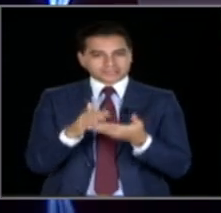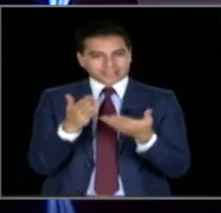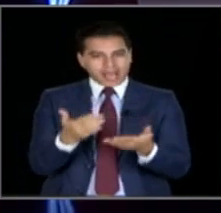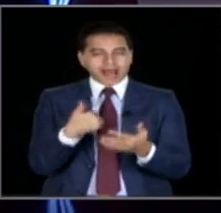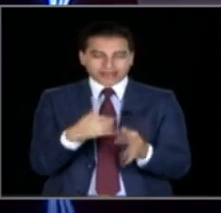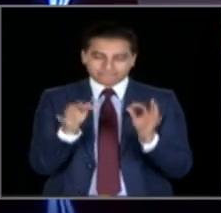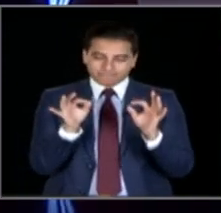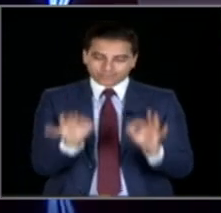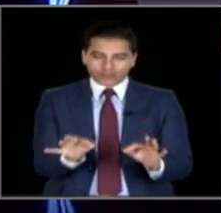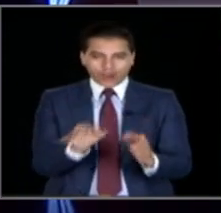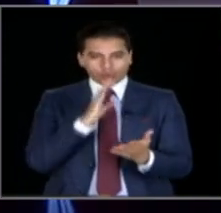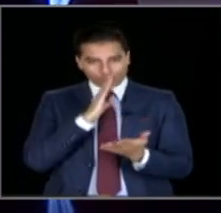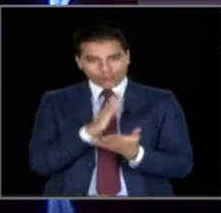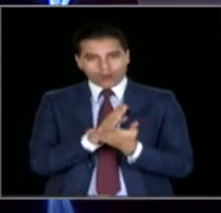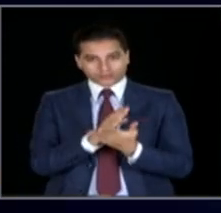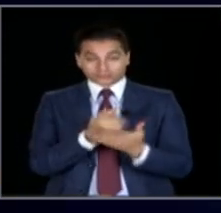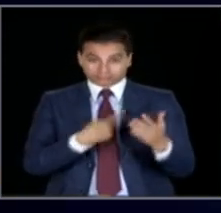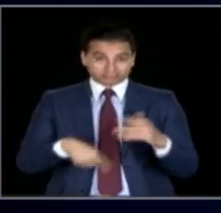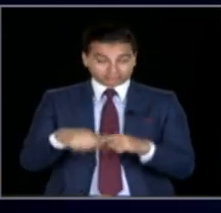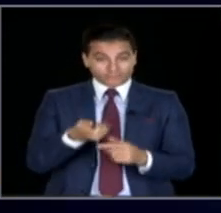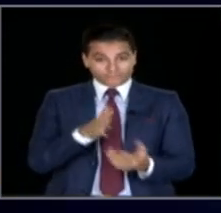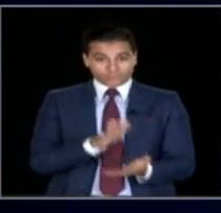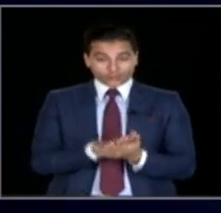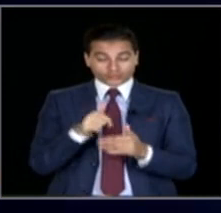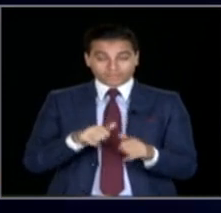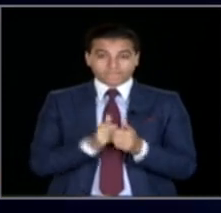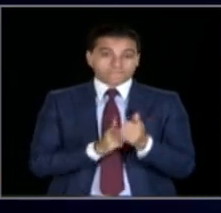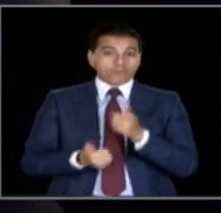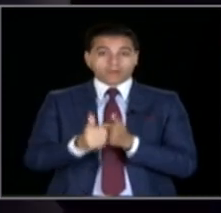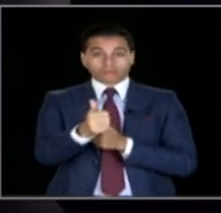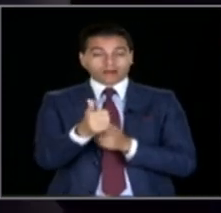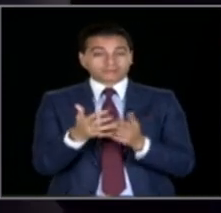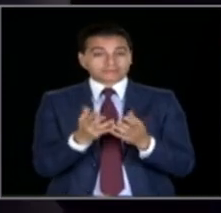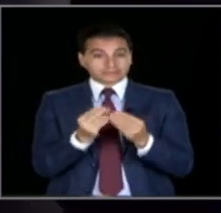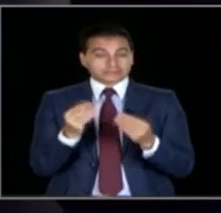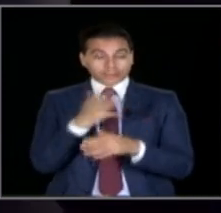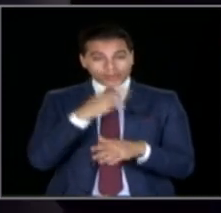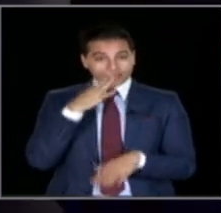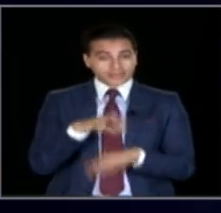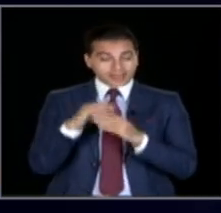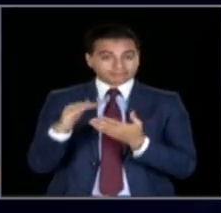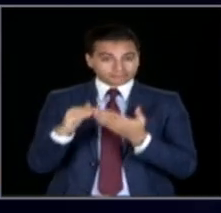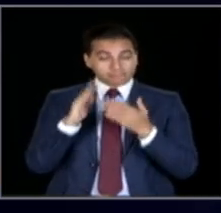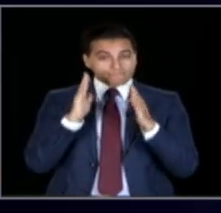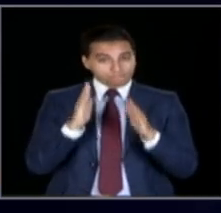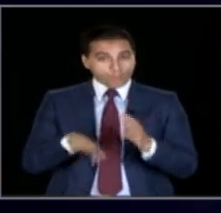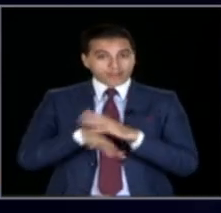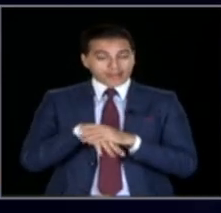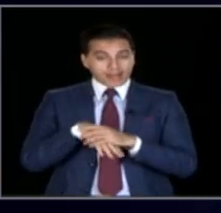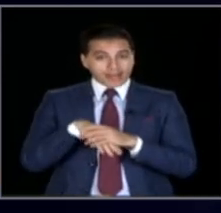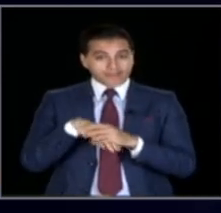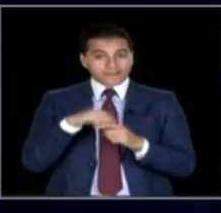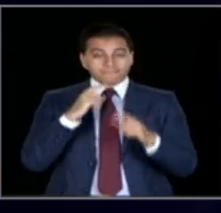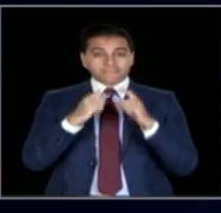انا متاكد وواثق ان هيجينا مبادرات كتيره جدا، وكمان ممكن نرجع